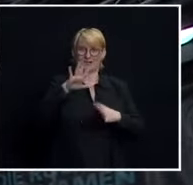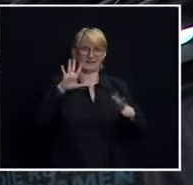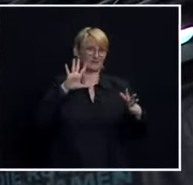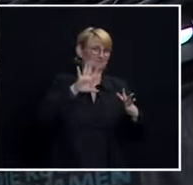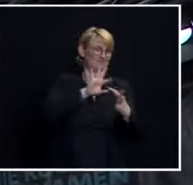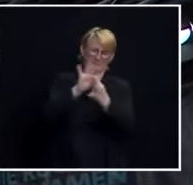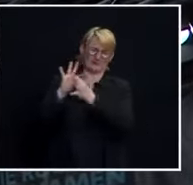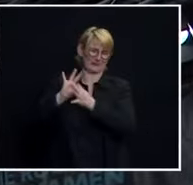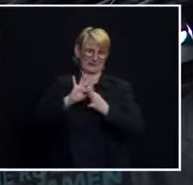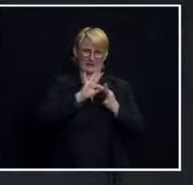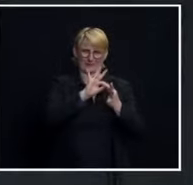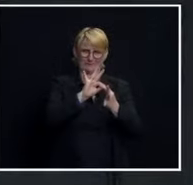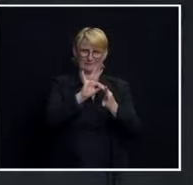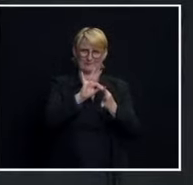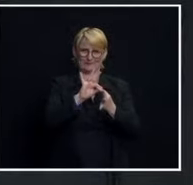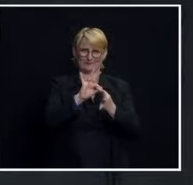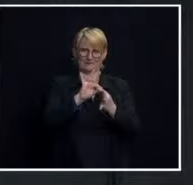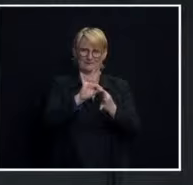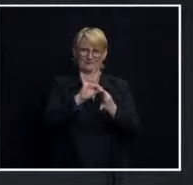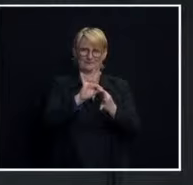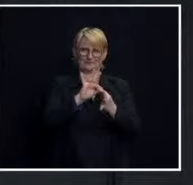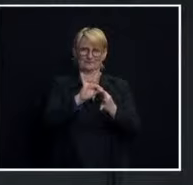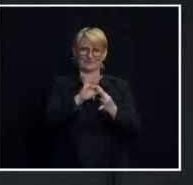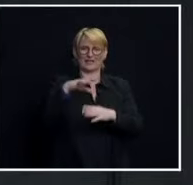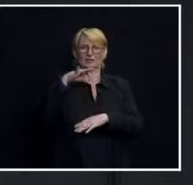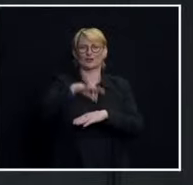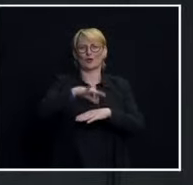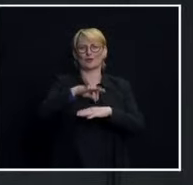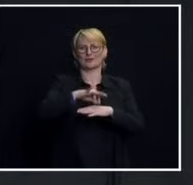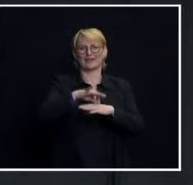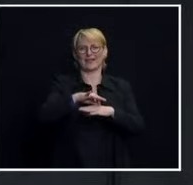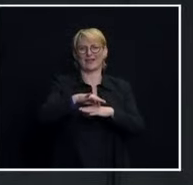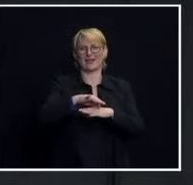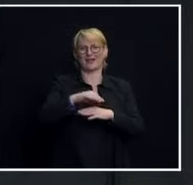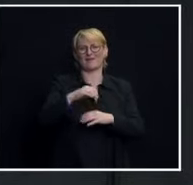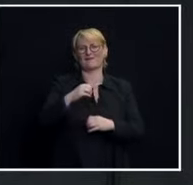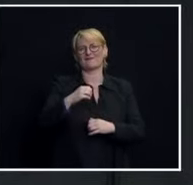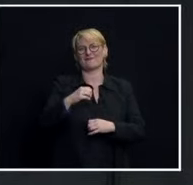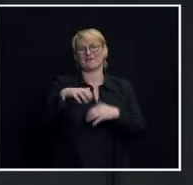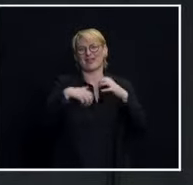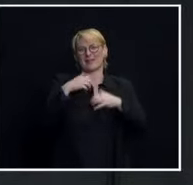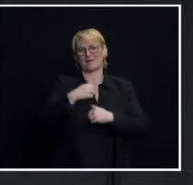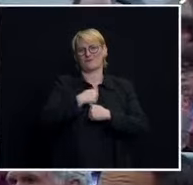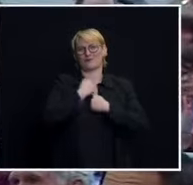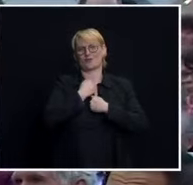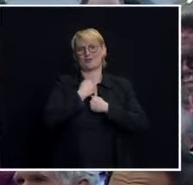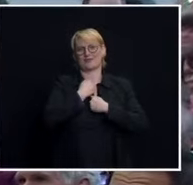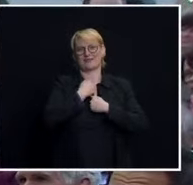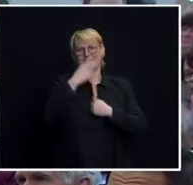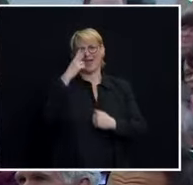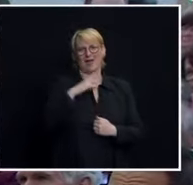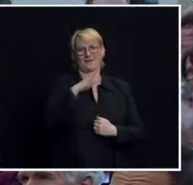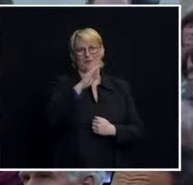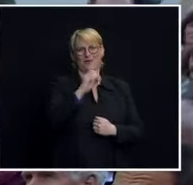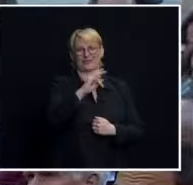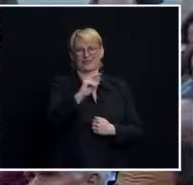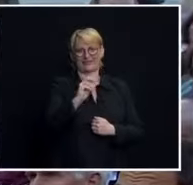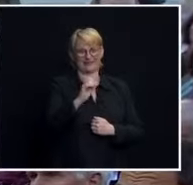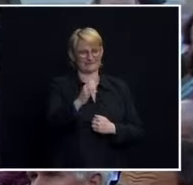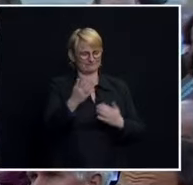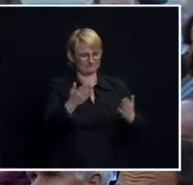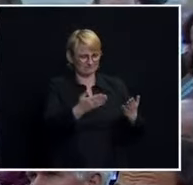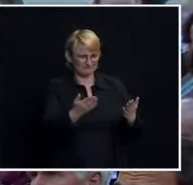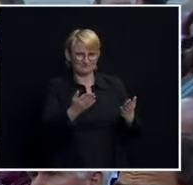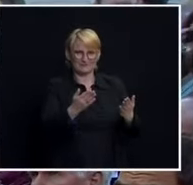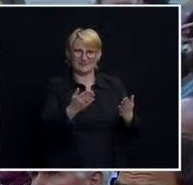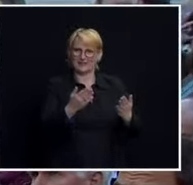verbunden. Sehr geehrte Frau Dr. Wildermuth, sehr geehrter Herr Bönte, ich schließe mich gern dem Dank an der Landtagspräsidentin. Danke